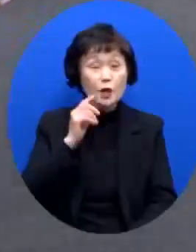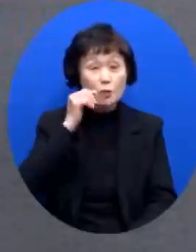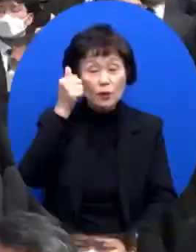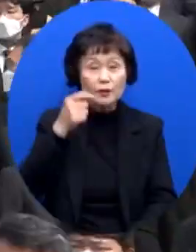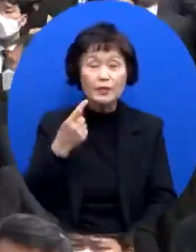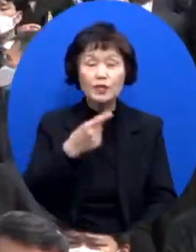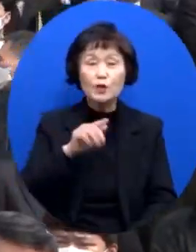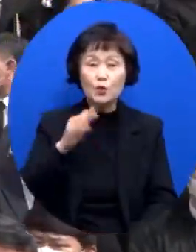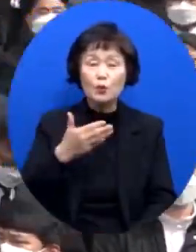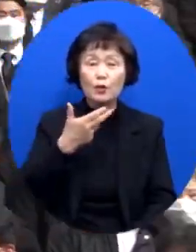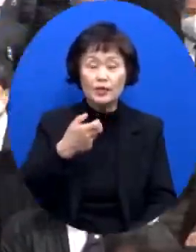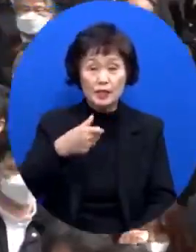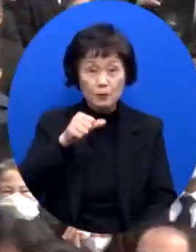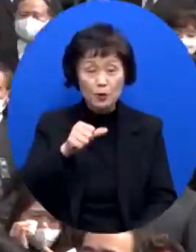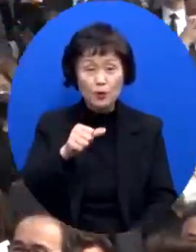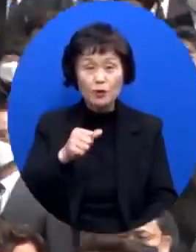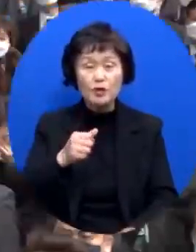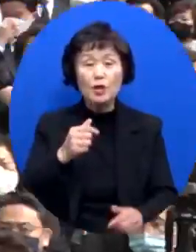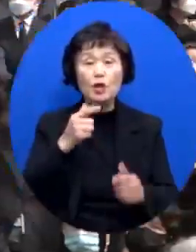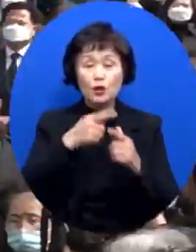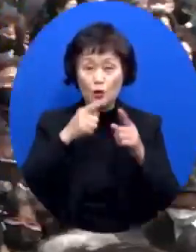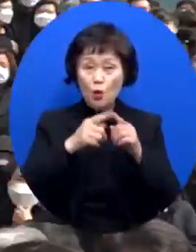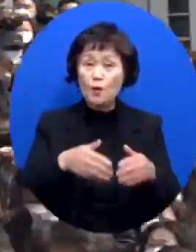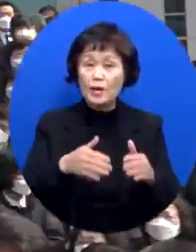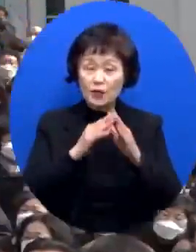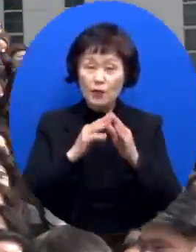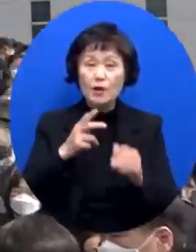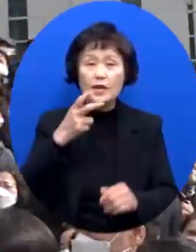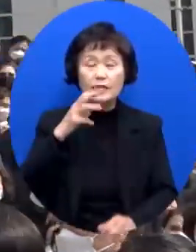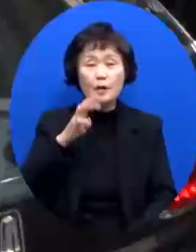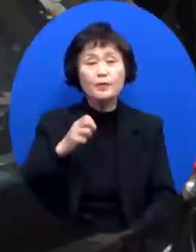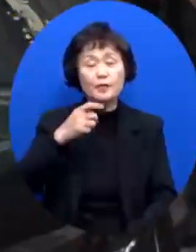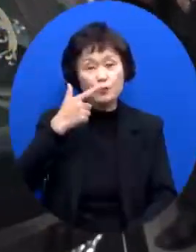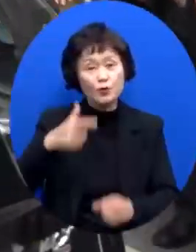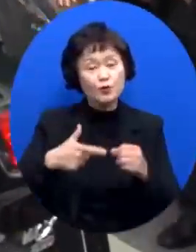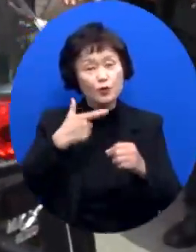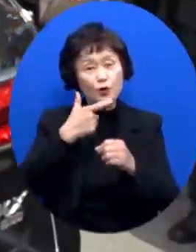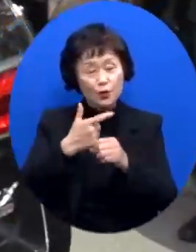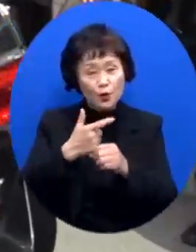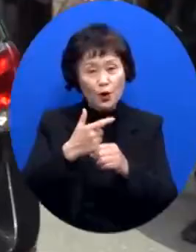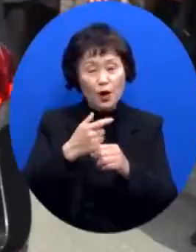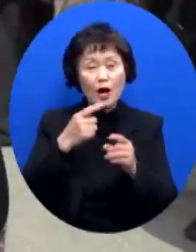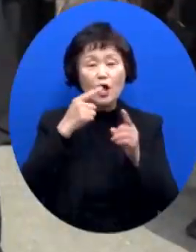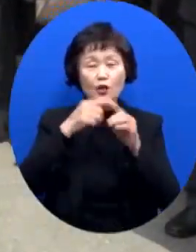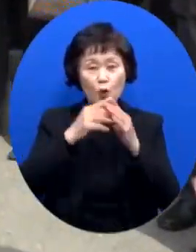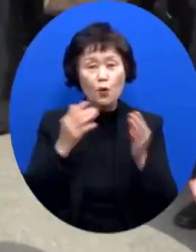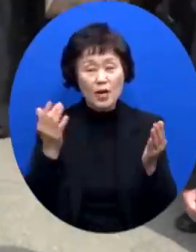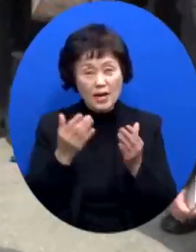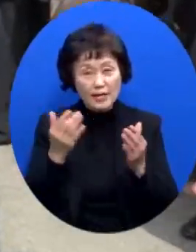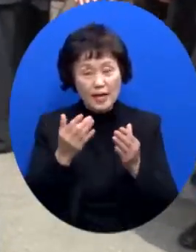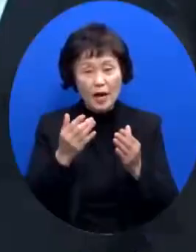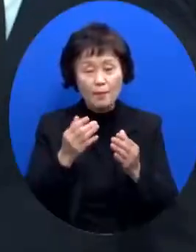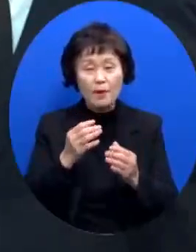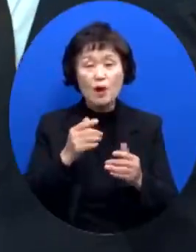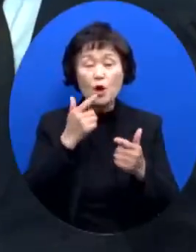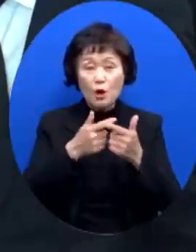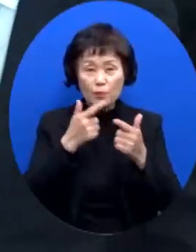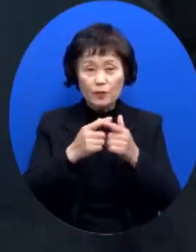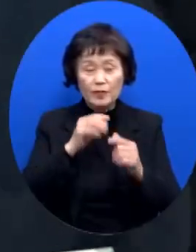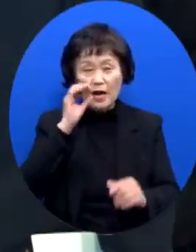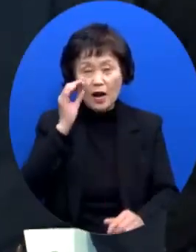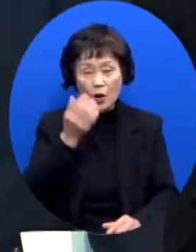1975년 수영로 교회를 개척하고 36년간 목회 하며 부산 성시화 와 민족 고구마를 위해 앞장서